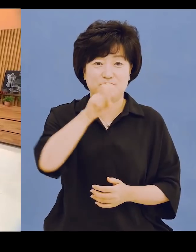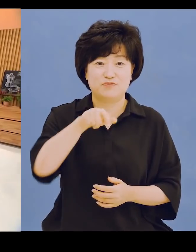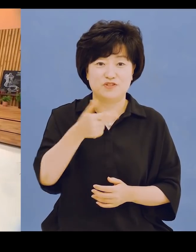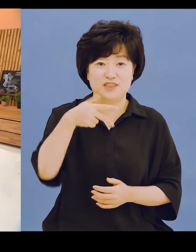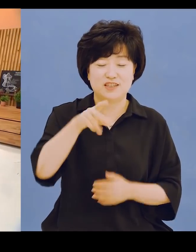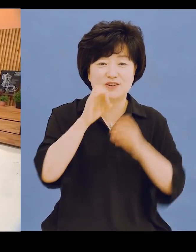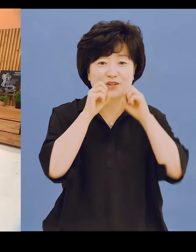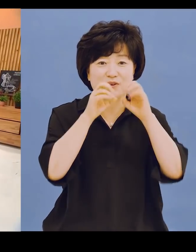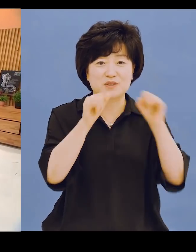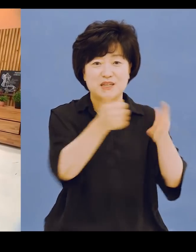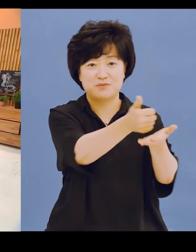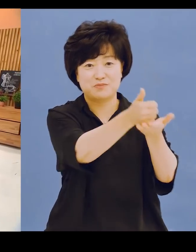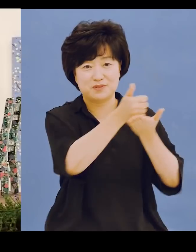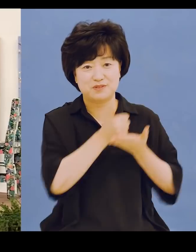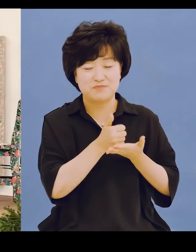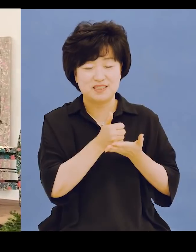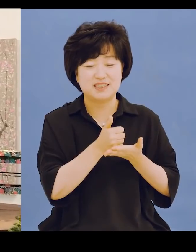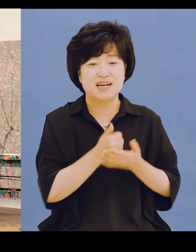모시겠습니다. 어서 나오세요.